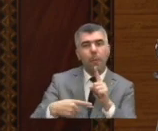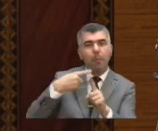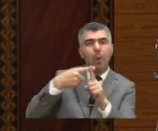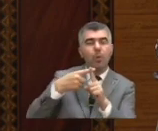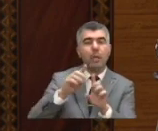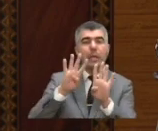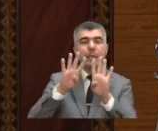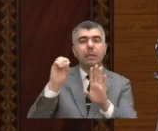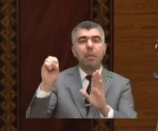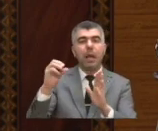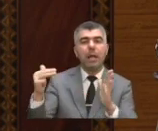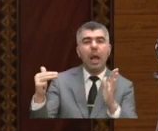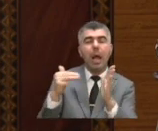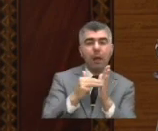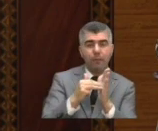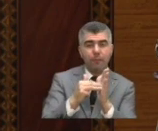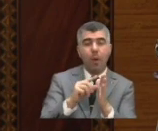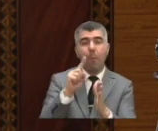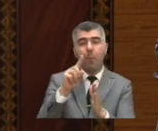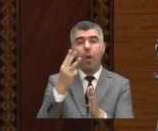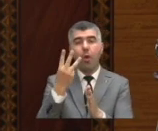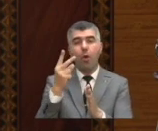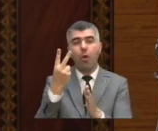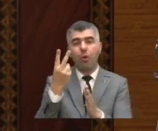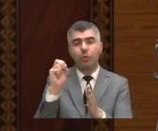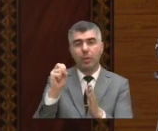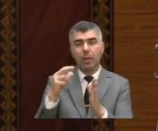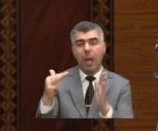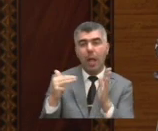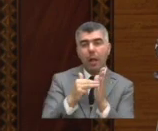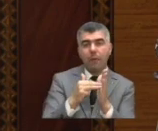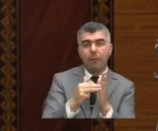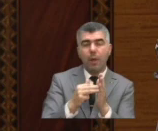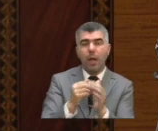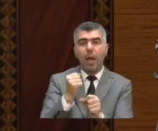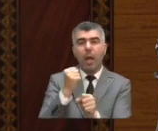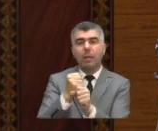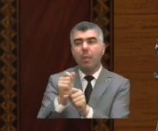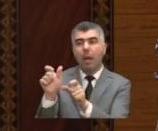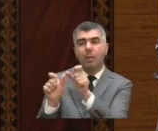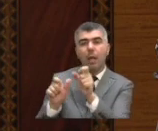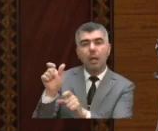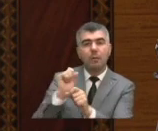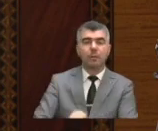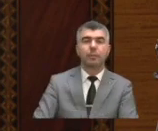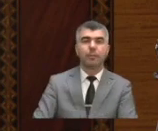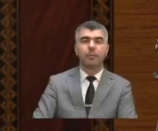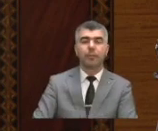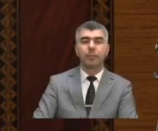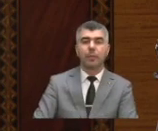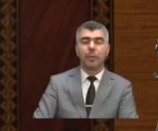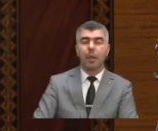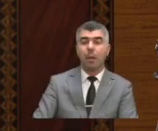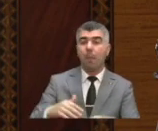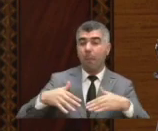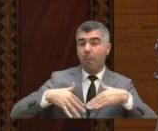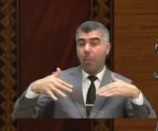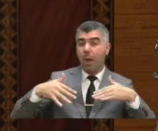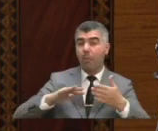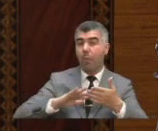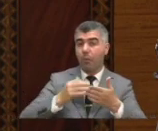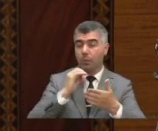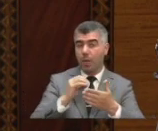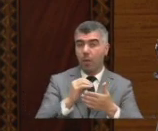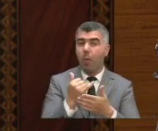مباشر و 120 الف فرصه شغل غير مباشر حضرات السيدات والساده ان الحكومه واعيه